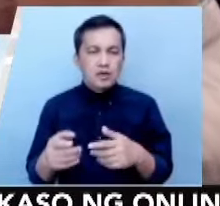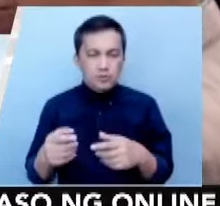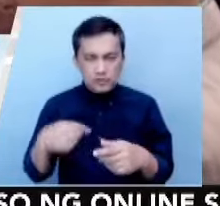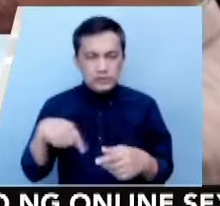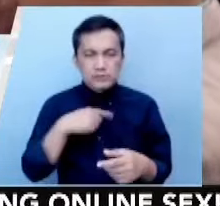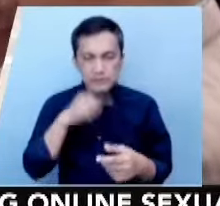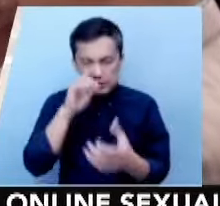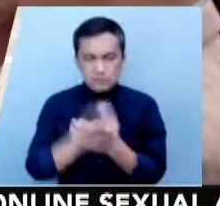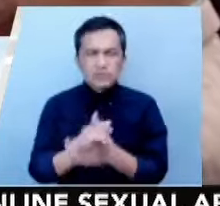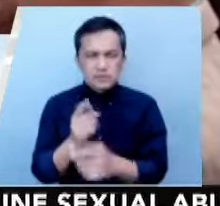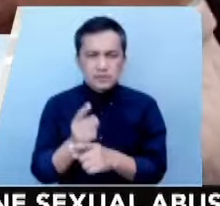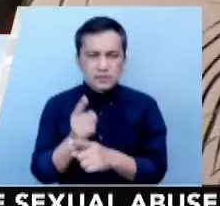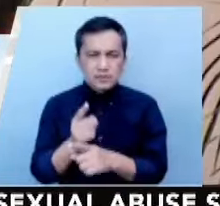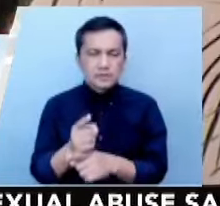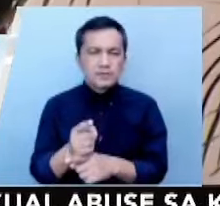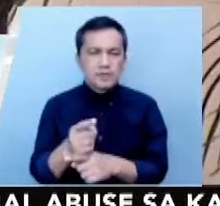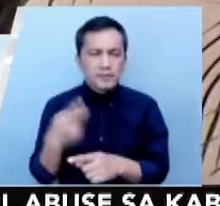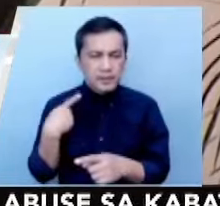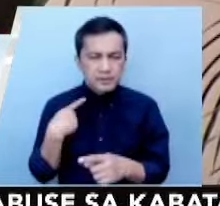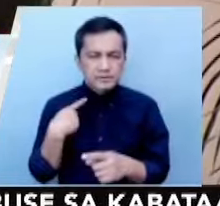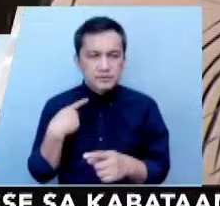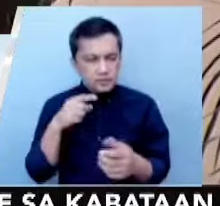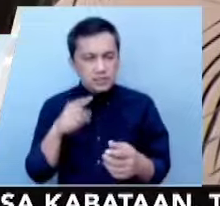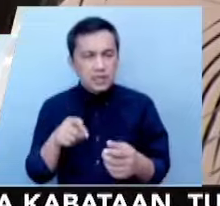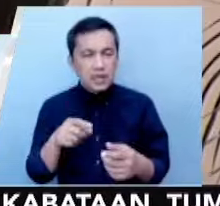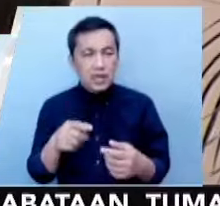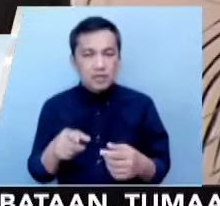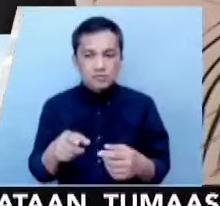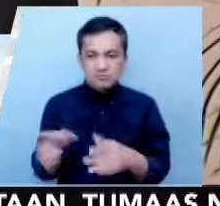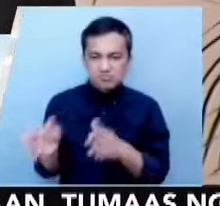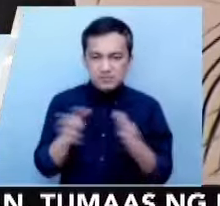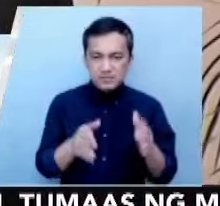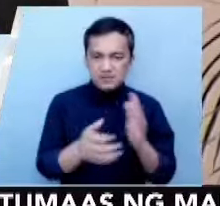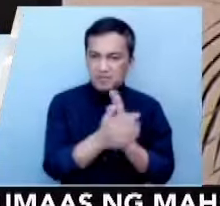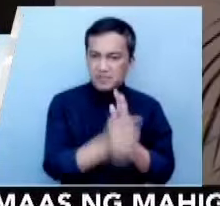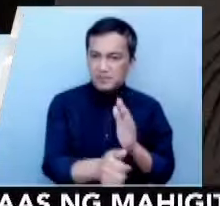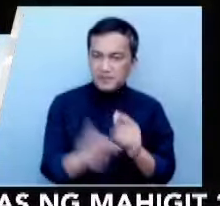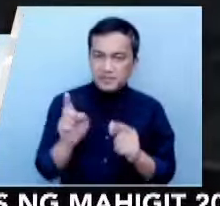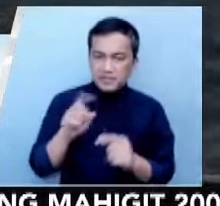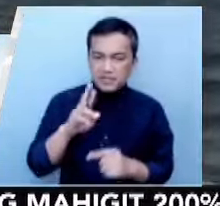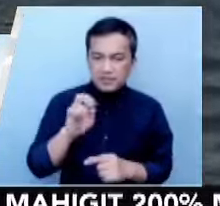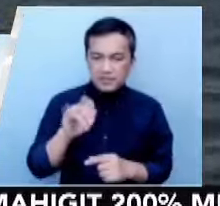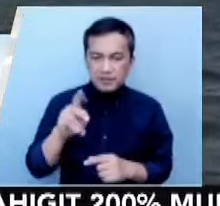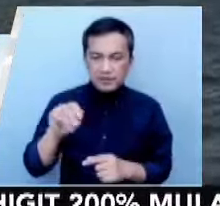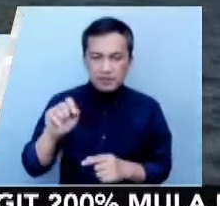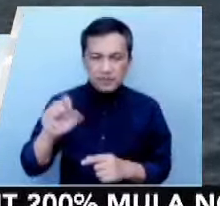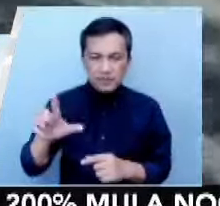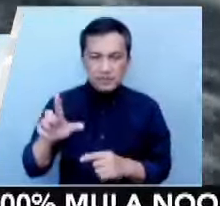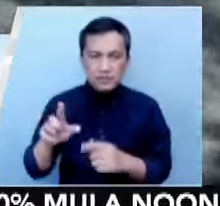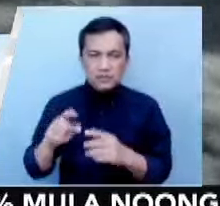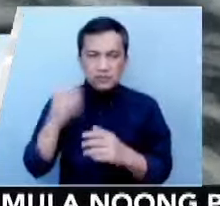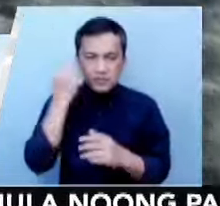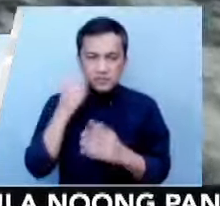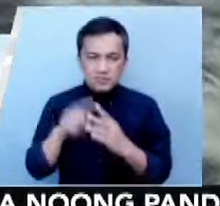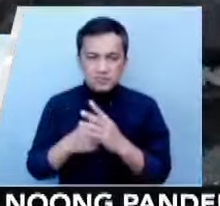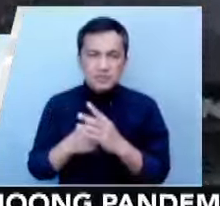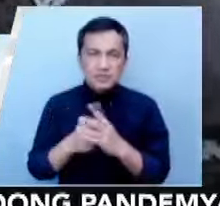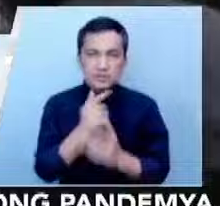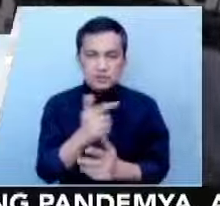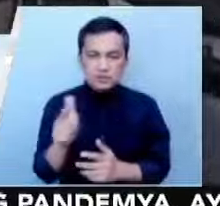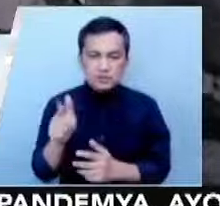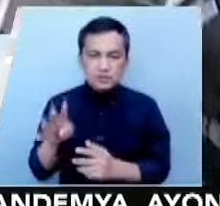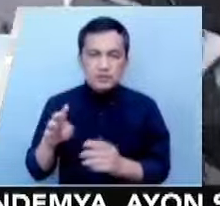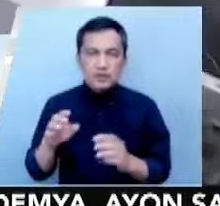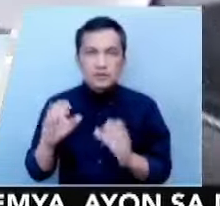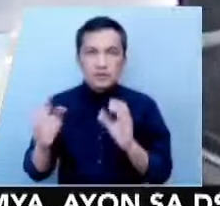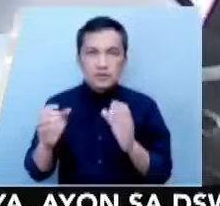security expert na si Ray Powell may napansing kulang daw simula 2024 kumpara sa mga naunang regular rotation and